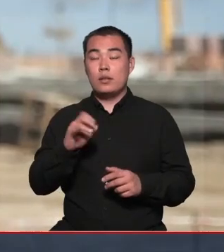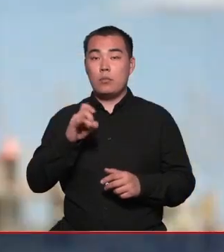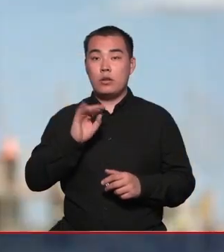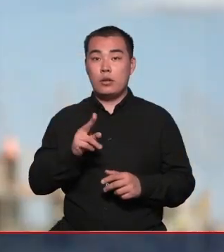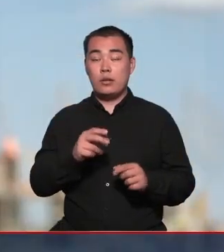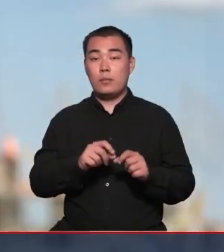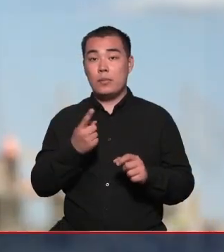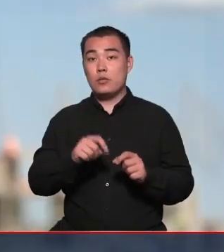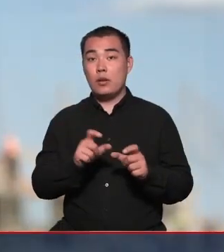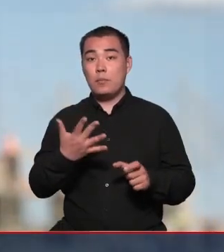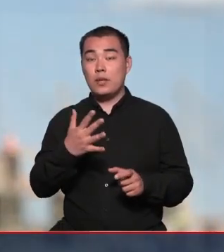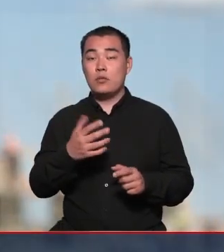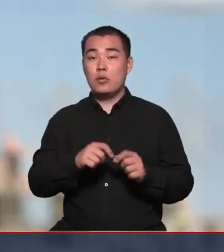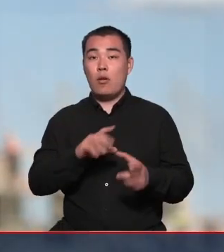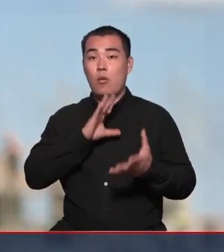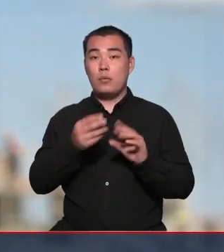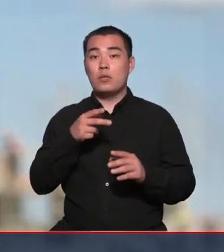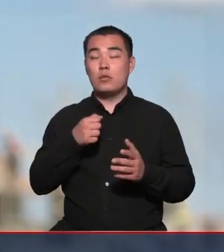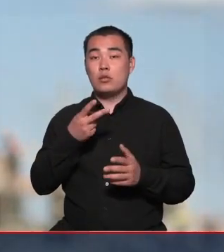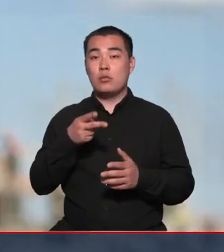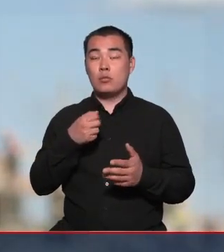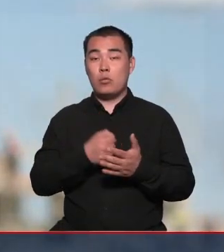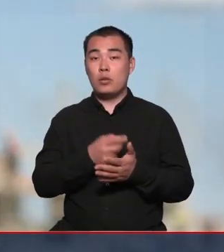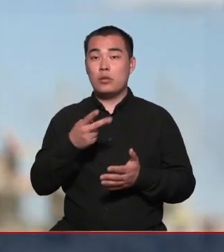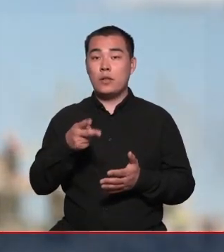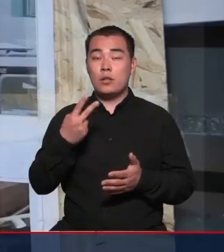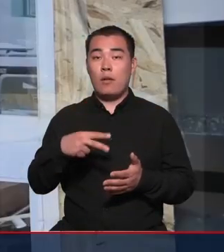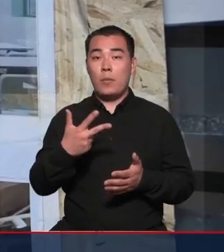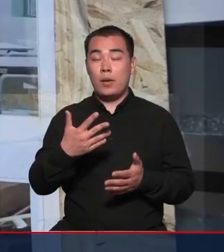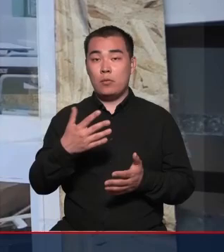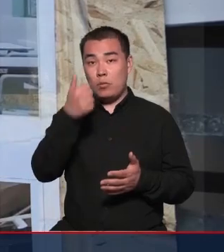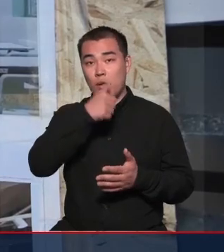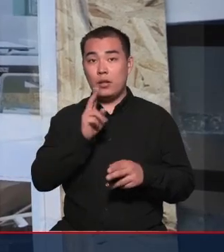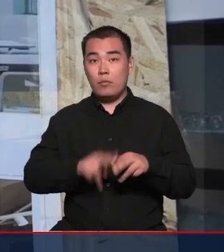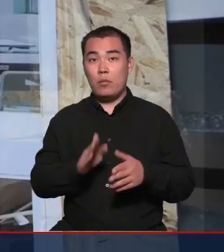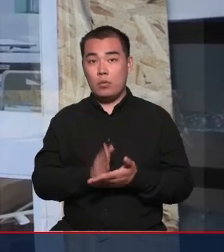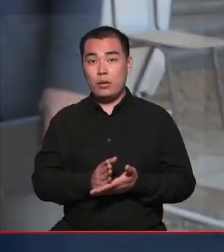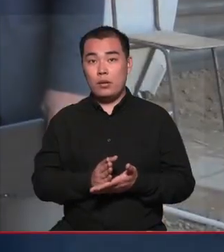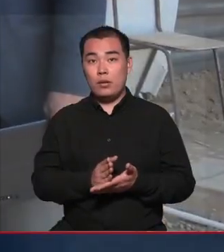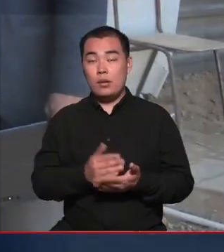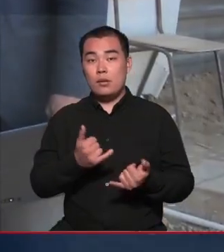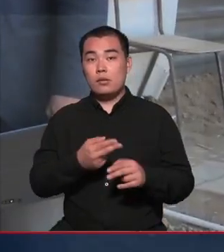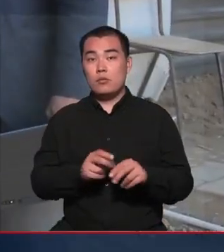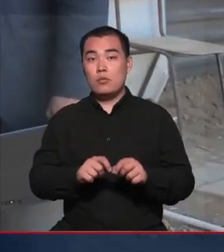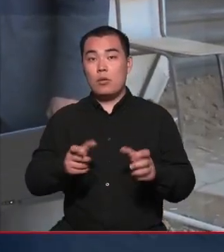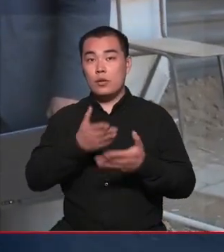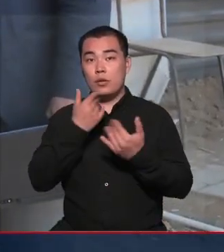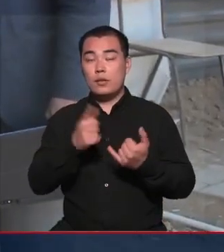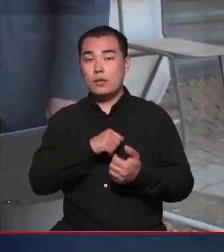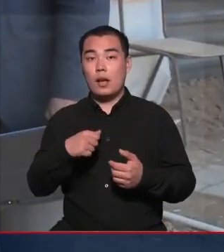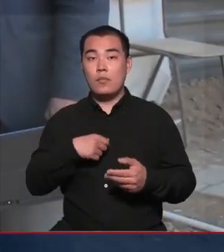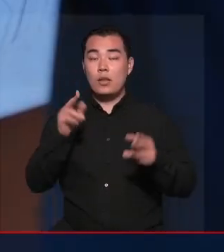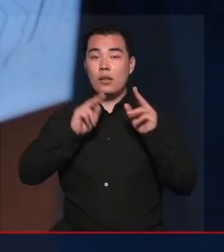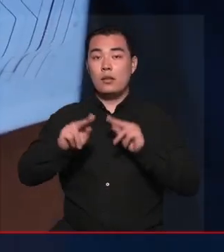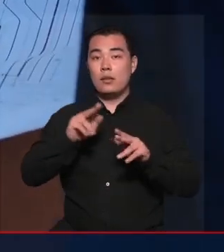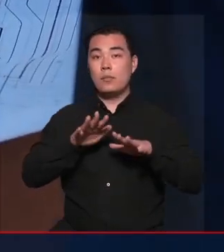мектеп. 5 мектеп 25 жылдың соңына дейін аяқталады деп. Аймақта 3 ауысымдық мектептер жоқ, тек білім ошақтарында бала